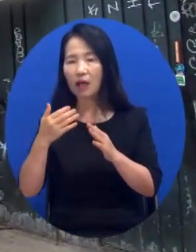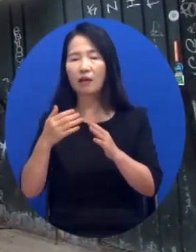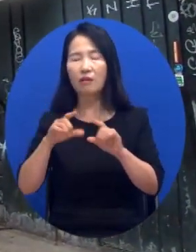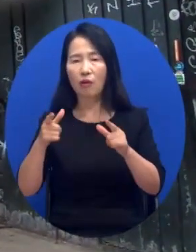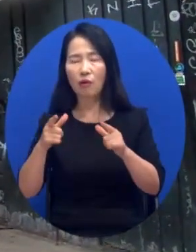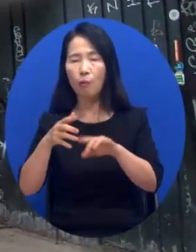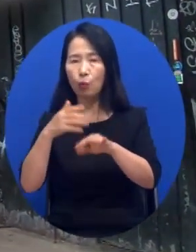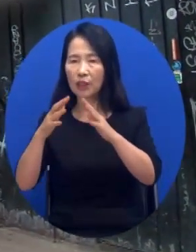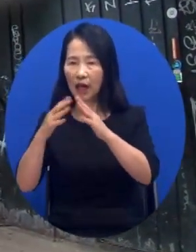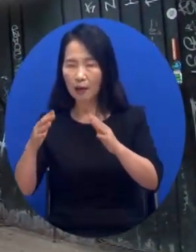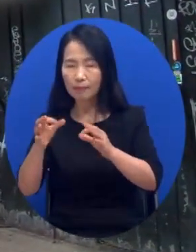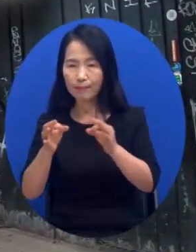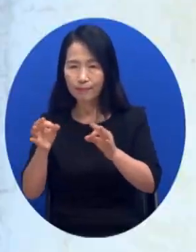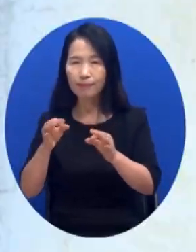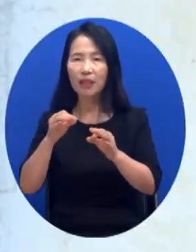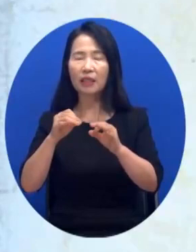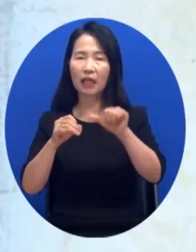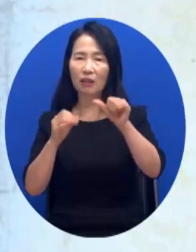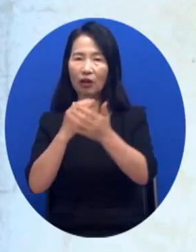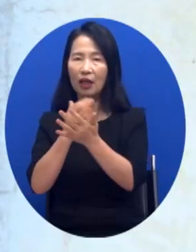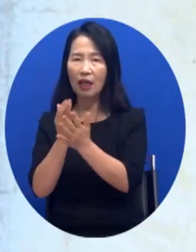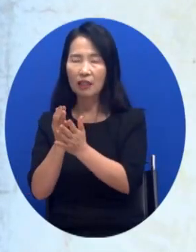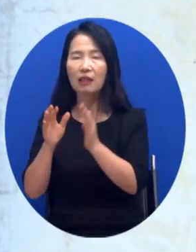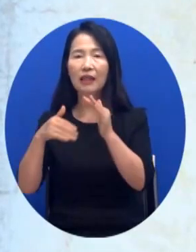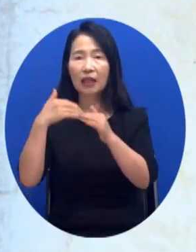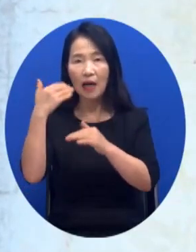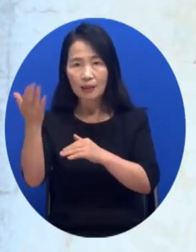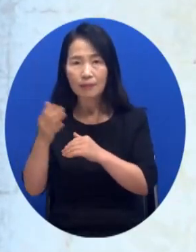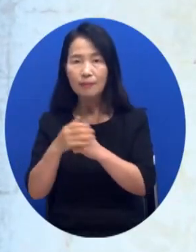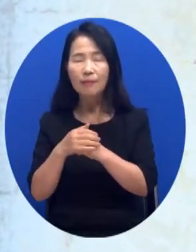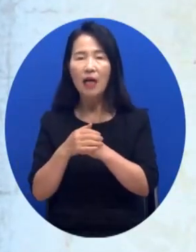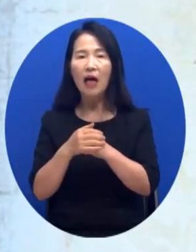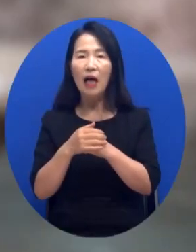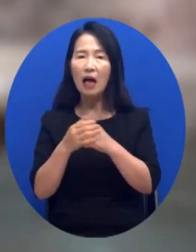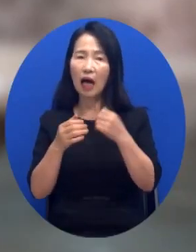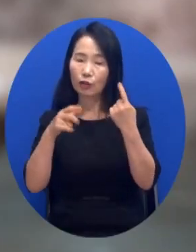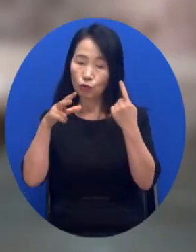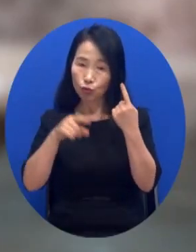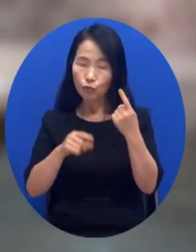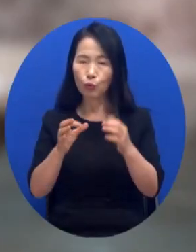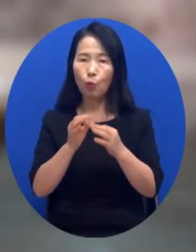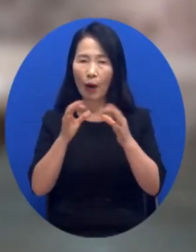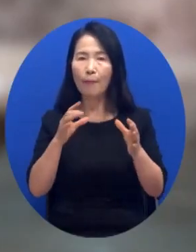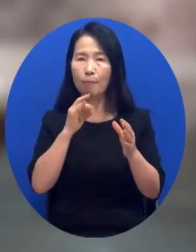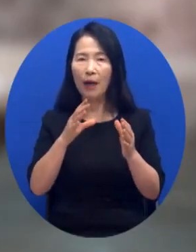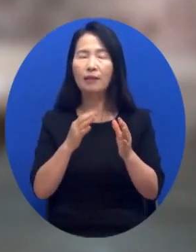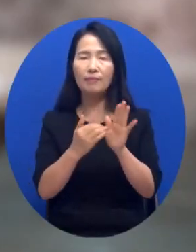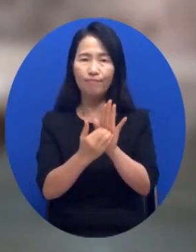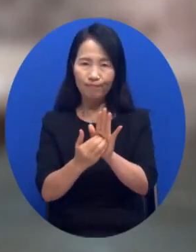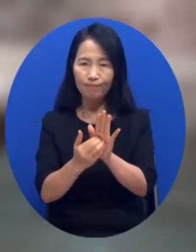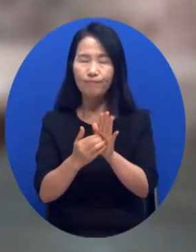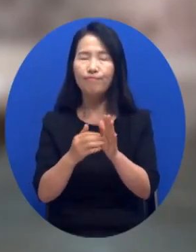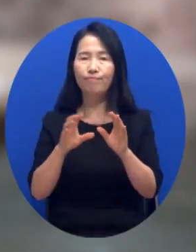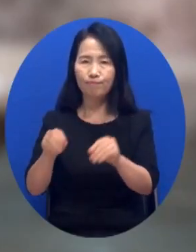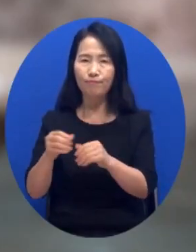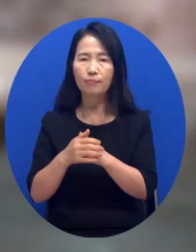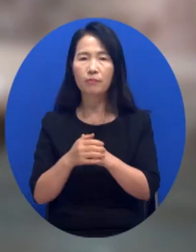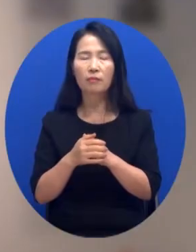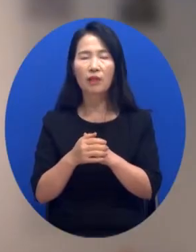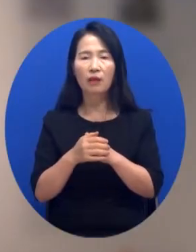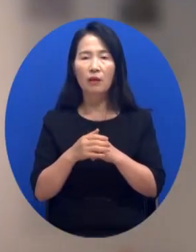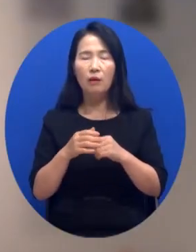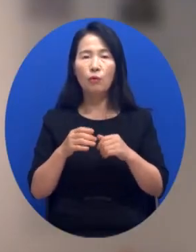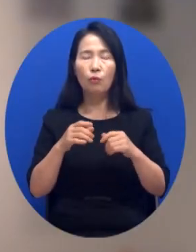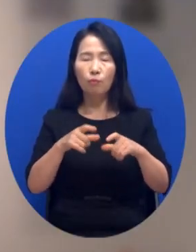등 5개 업종은 다음 달 4일까지 1주간 영업이 금지됩니다. 방역 수칙이 다소 완화된 곳도 있습니다.